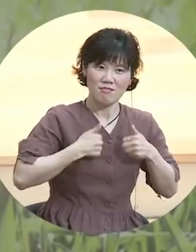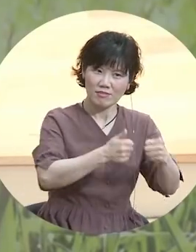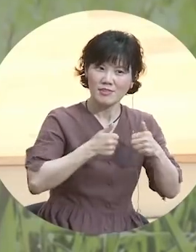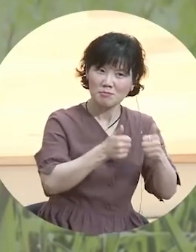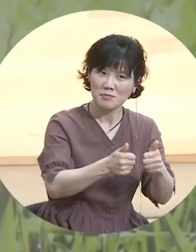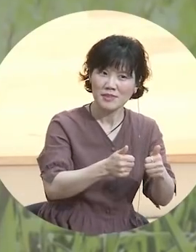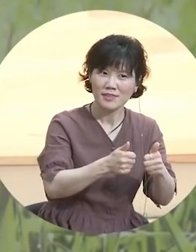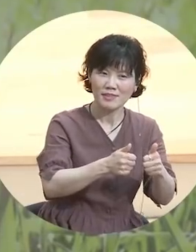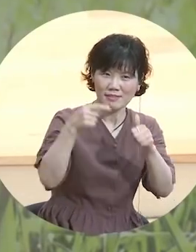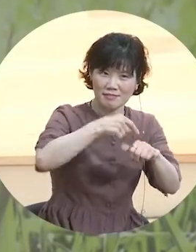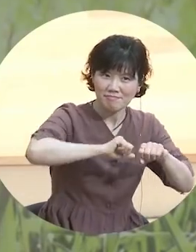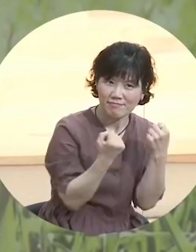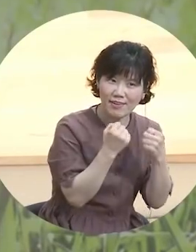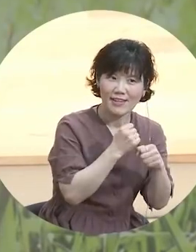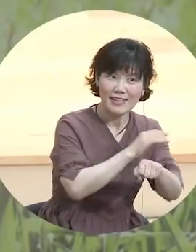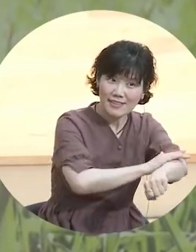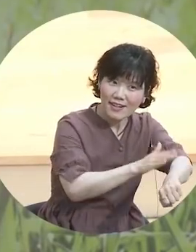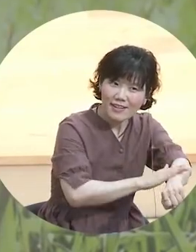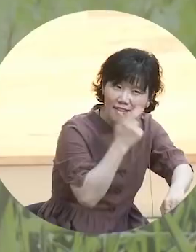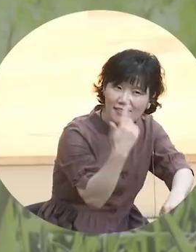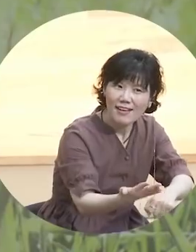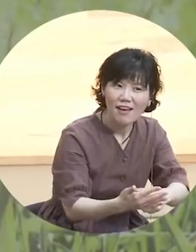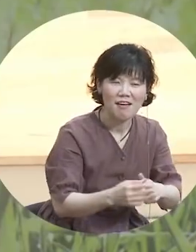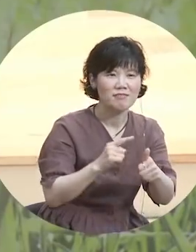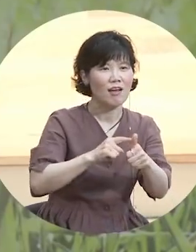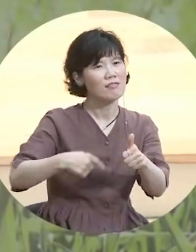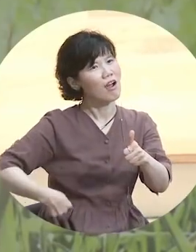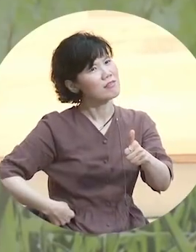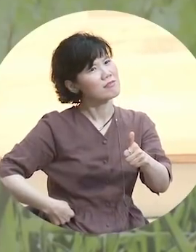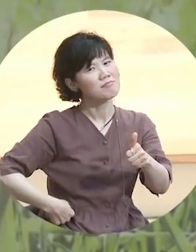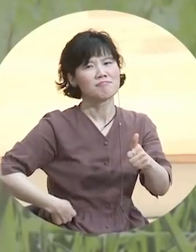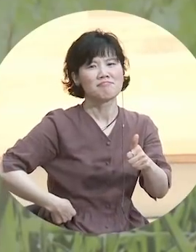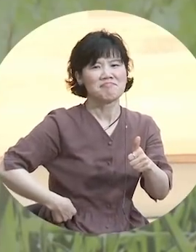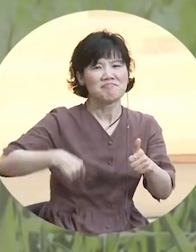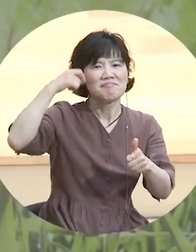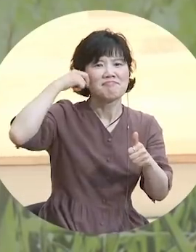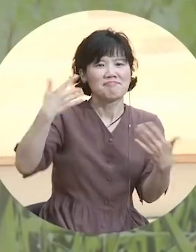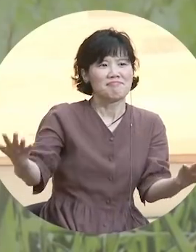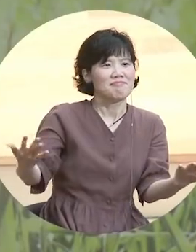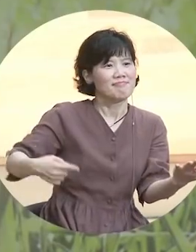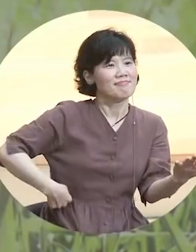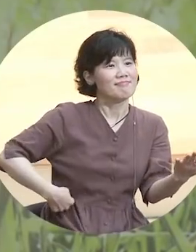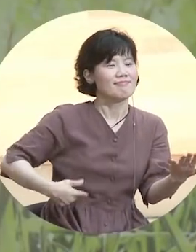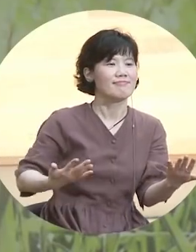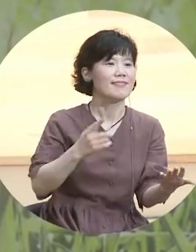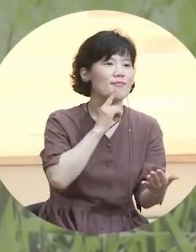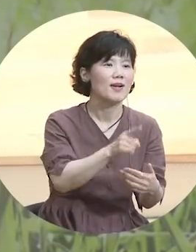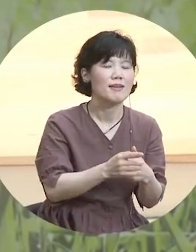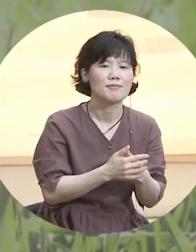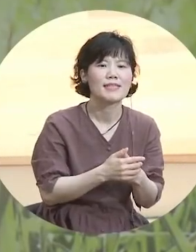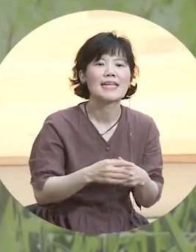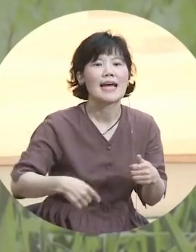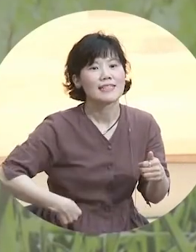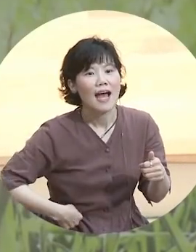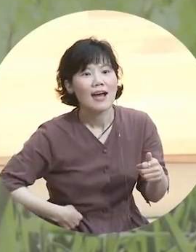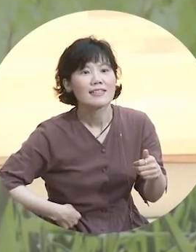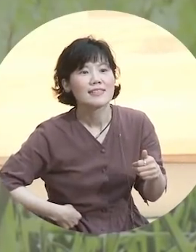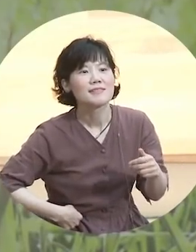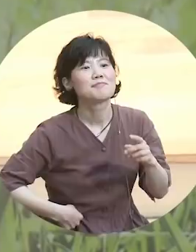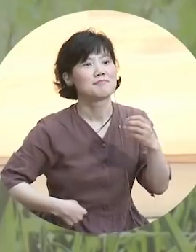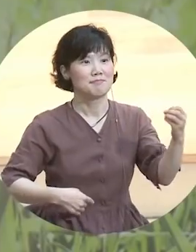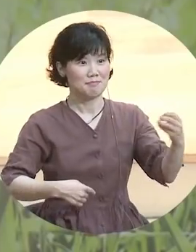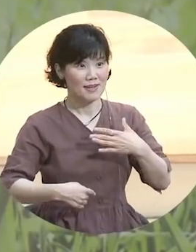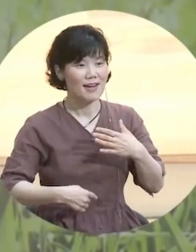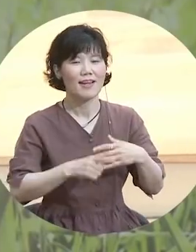무죄예요? 아이만은 나는 양심에 아무런 가책을 느끼지 못한다, 그렇게 말합니다. 그런데 여러분, 양심을